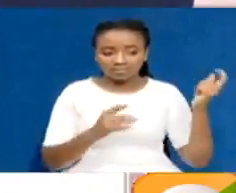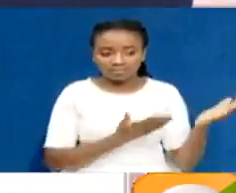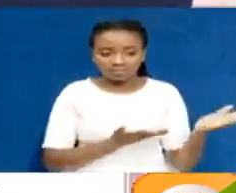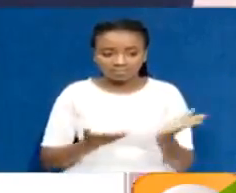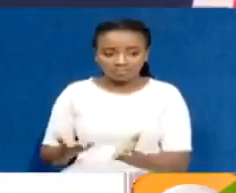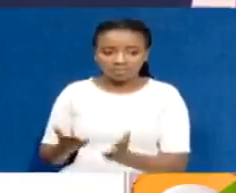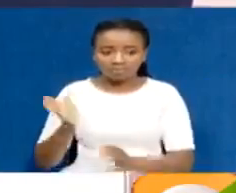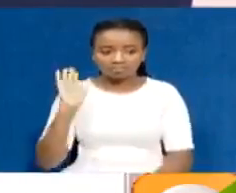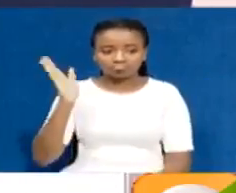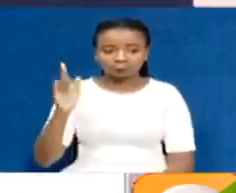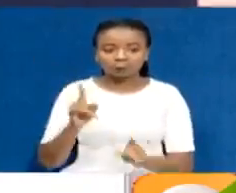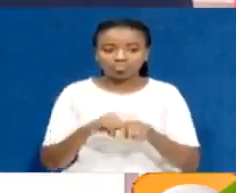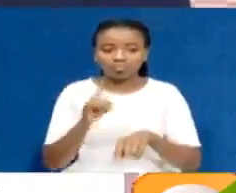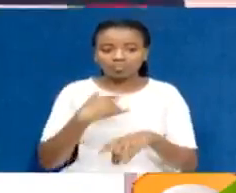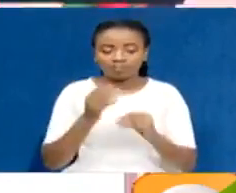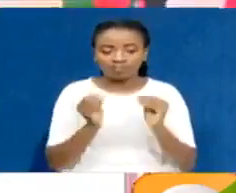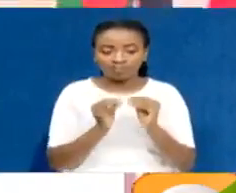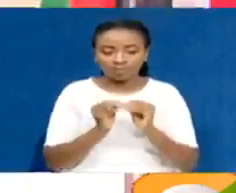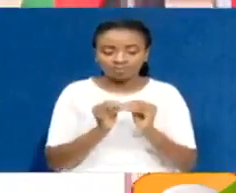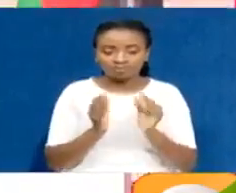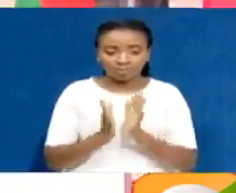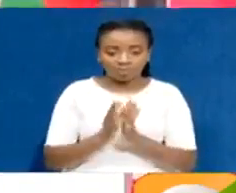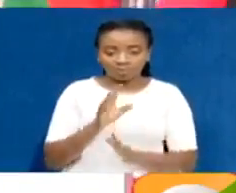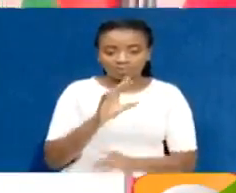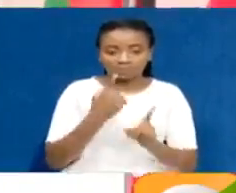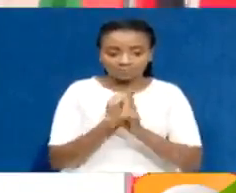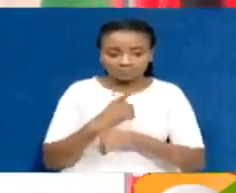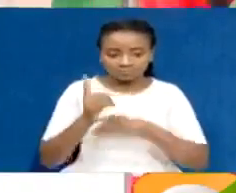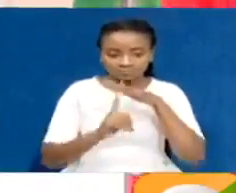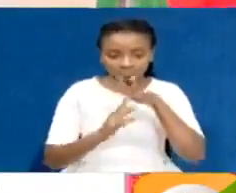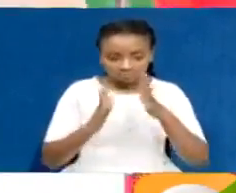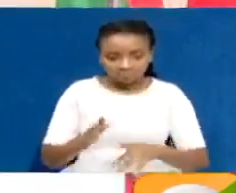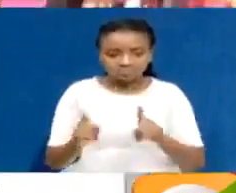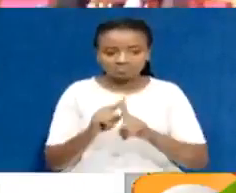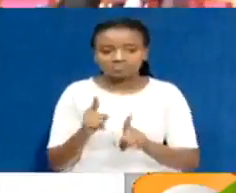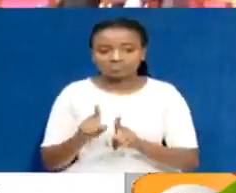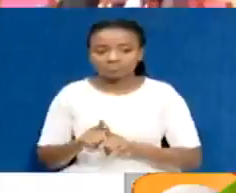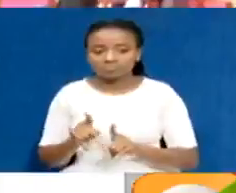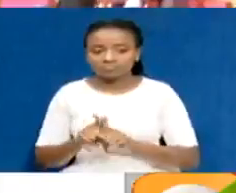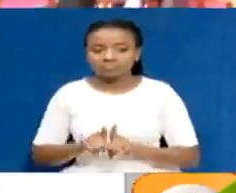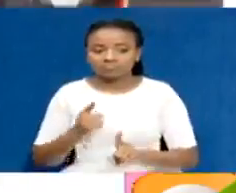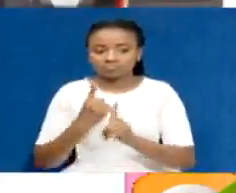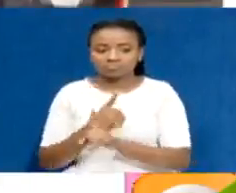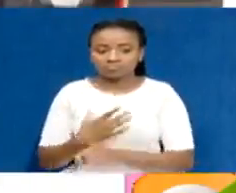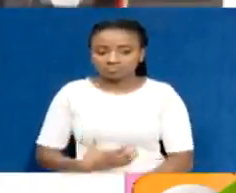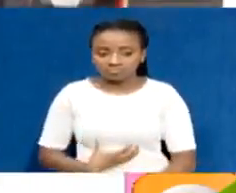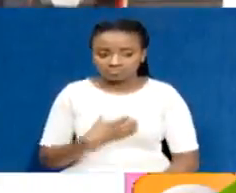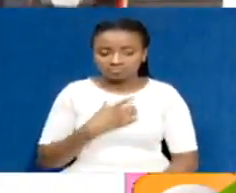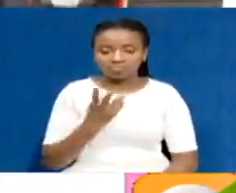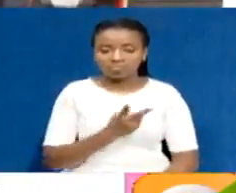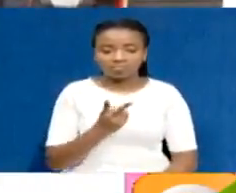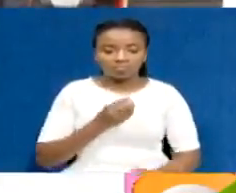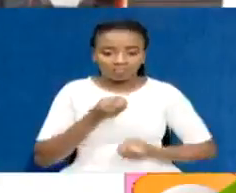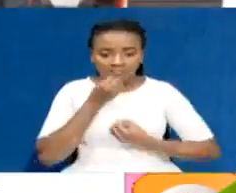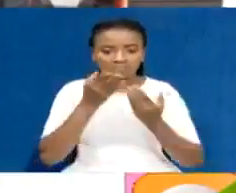press statement. Katika kikao na wanahabari kilichohudhuriwa na mawaziri wa Kenya na ujumbe wa ngazi za juu kutoka Malawi, wawili hao